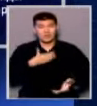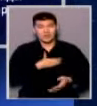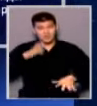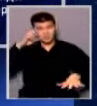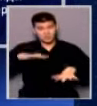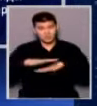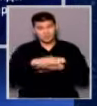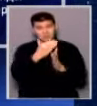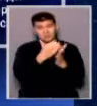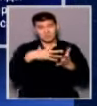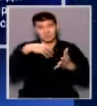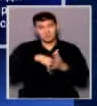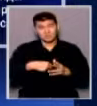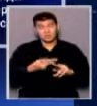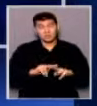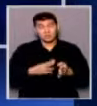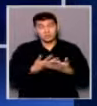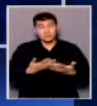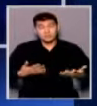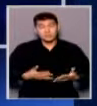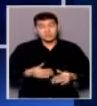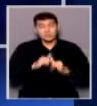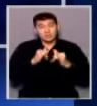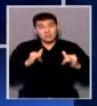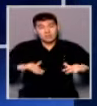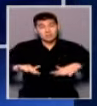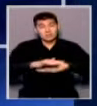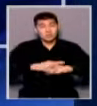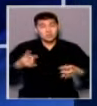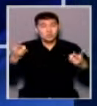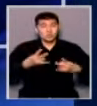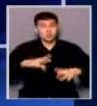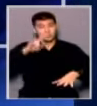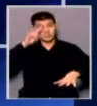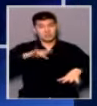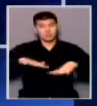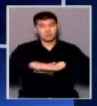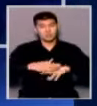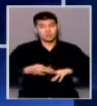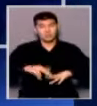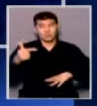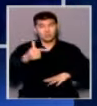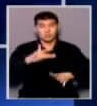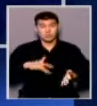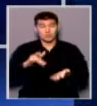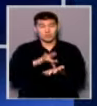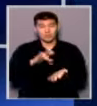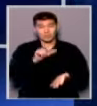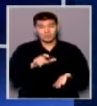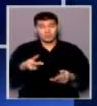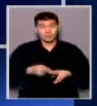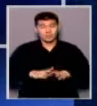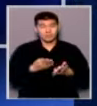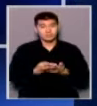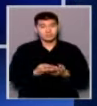государственного значения, так как она оказывает доминирующее влияние на окружающую среду и экономику региона и поэтому требует особого правового